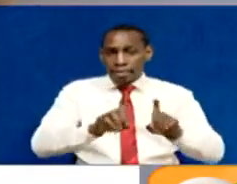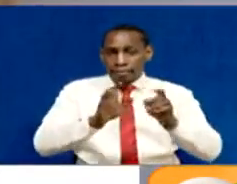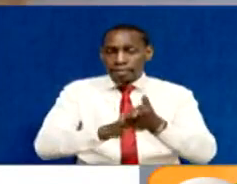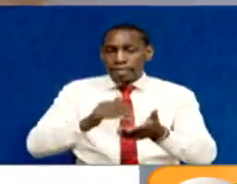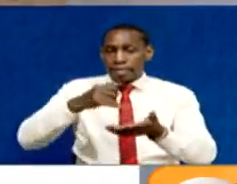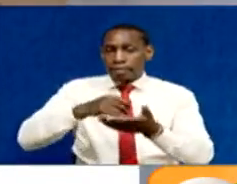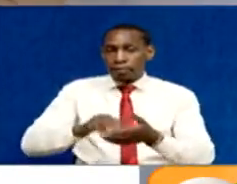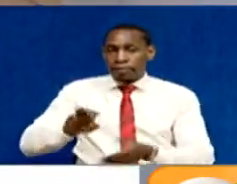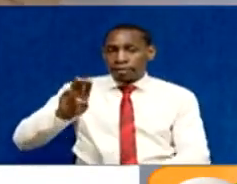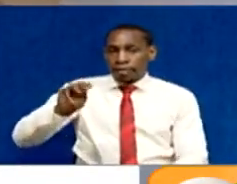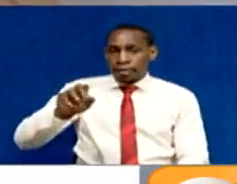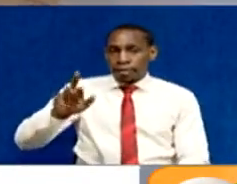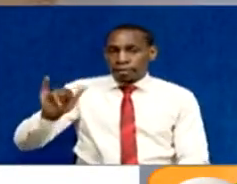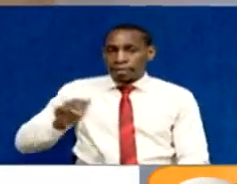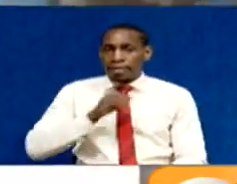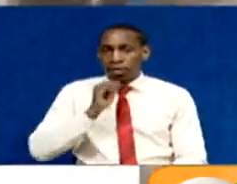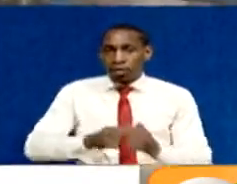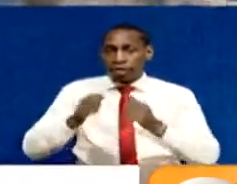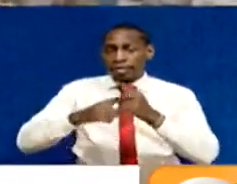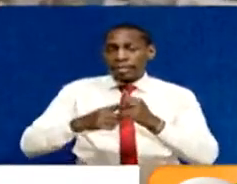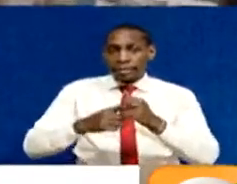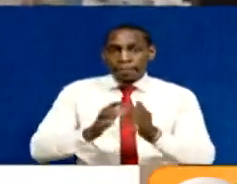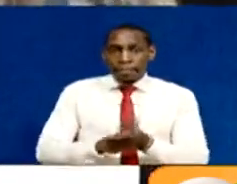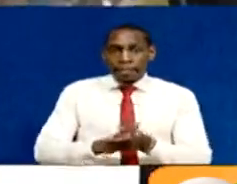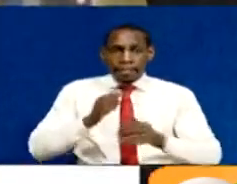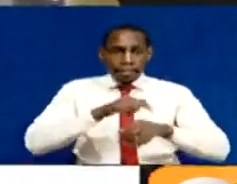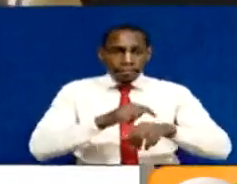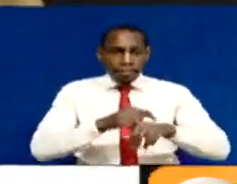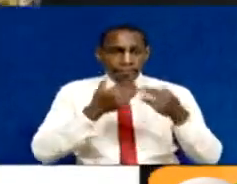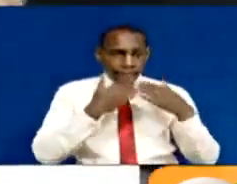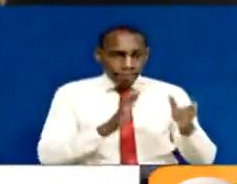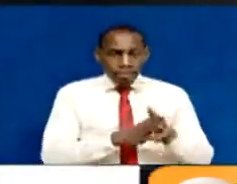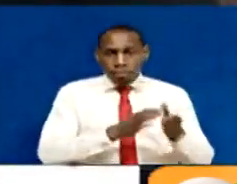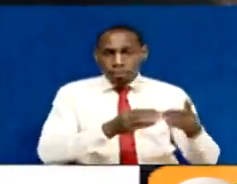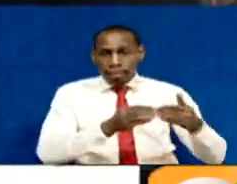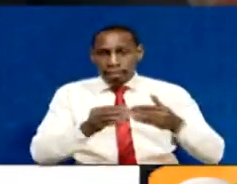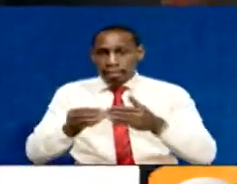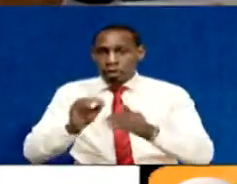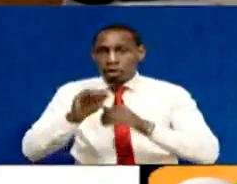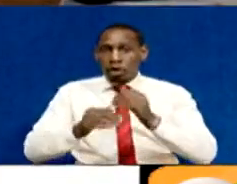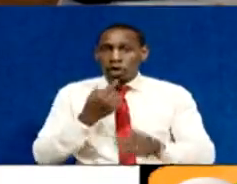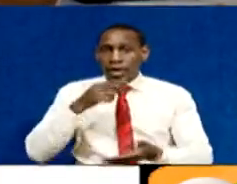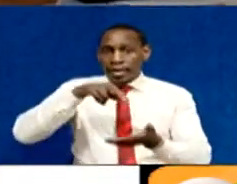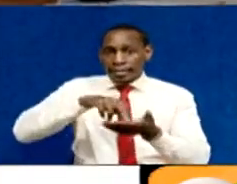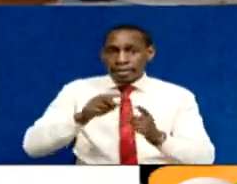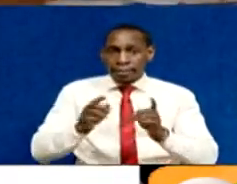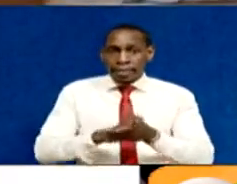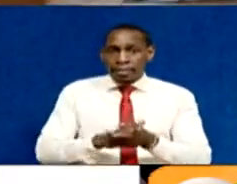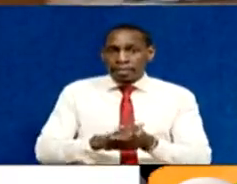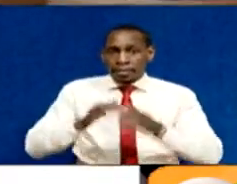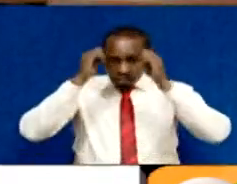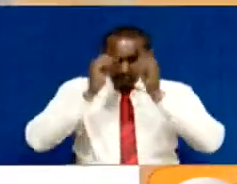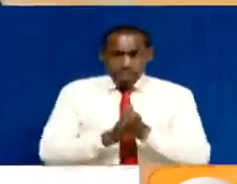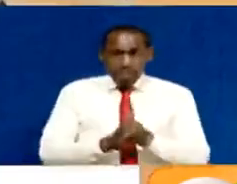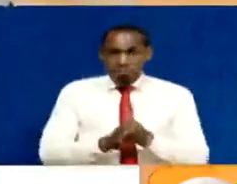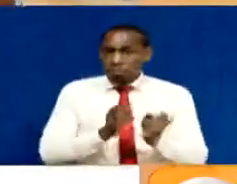mwao ni Masi Jepchumba mwenye umri wa miaka 16. Punde tu muda unapokwisha, wanaelekezwa kusimama wote, ila kwa Jepchumba sio jambo